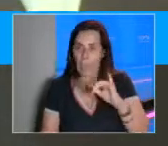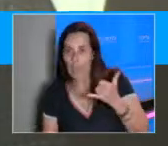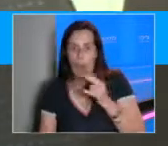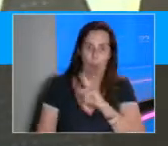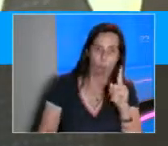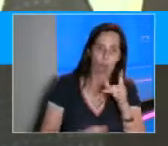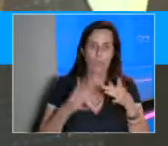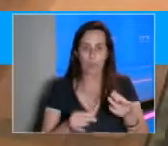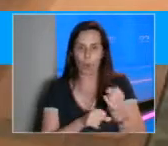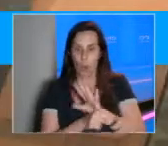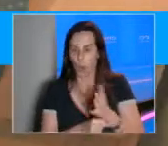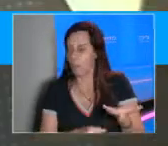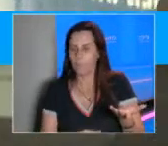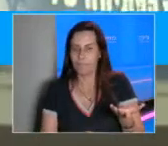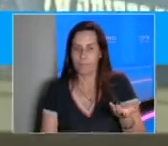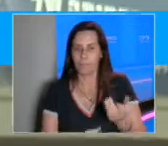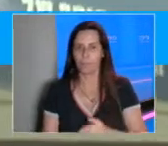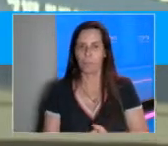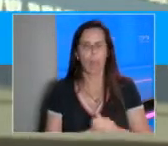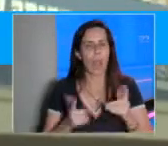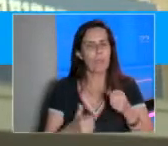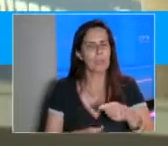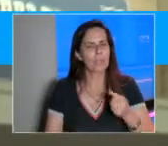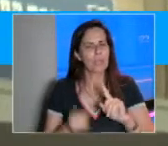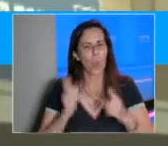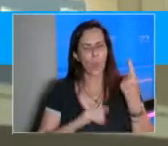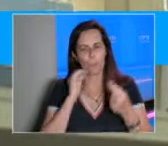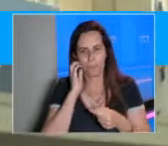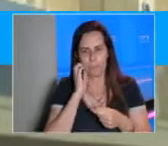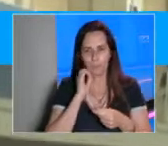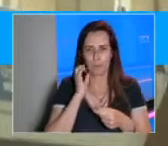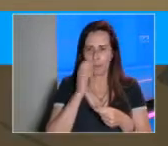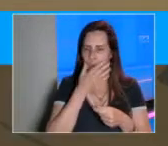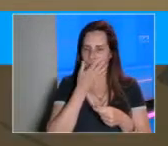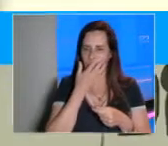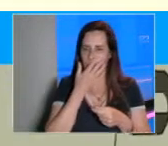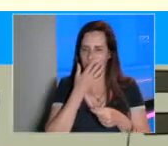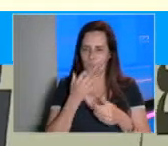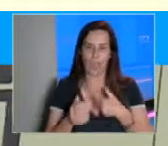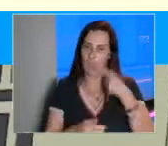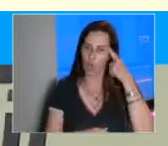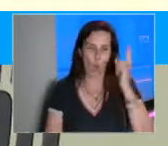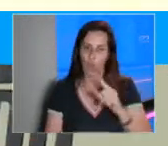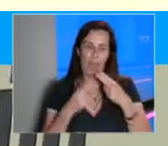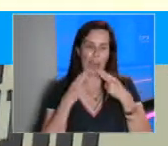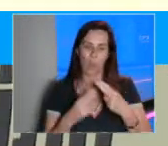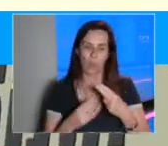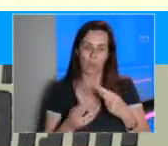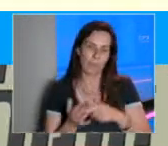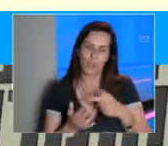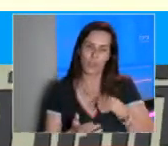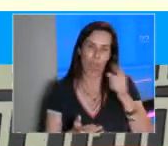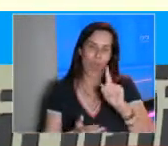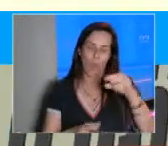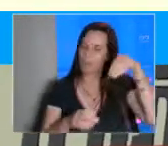נדבק, אם הוא נסע בנגיף הזה. למה זה לא קורה? אני לא יודע לענות לך, כיוון שאני